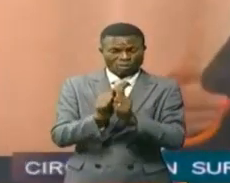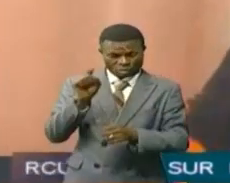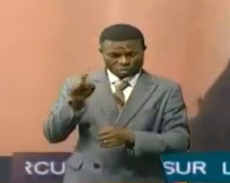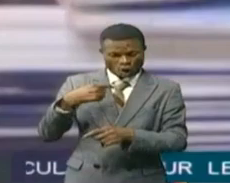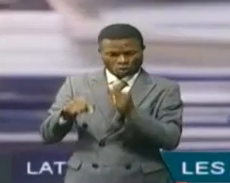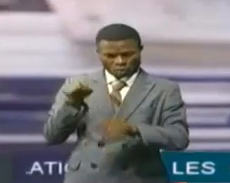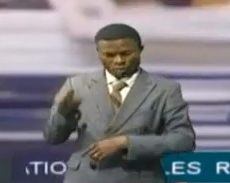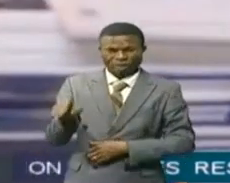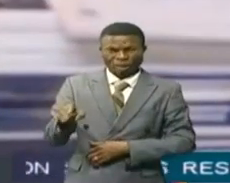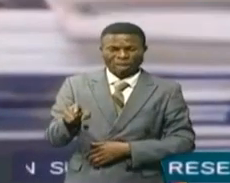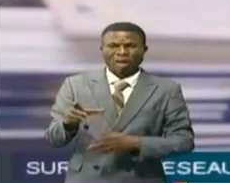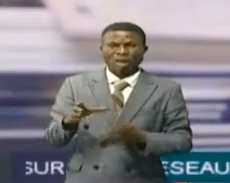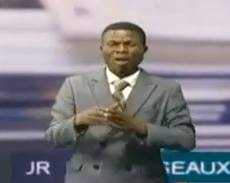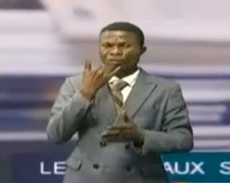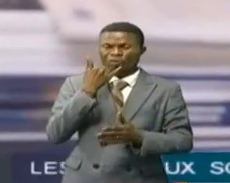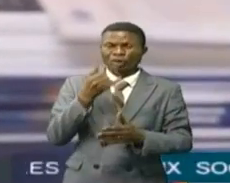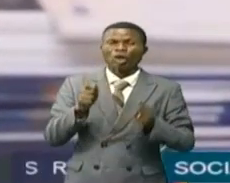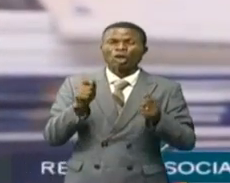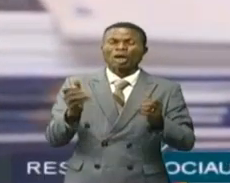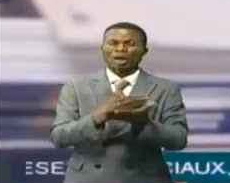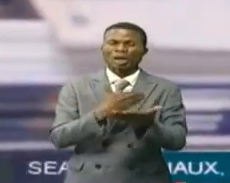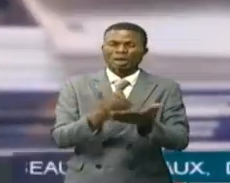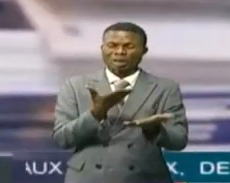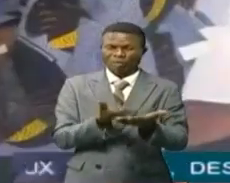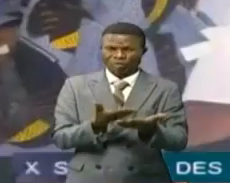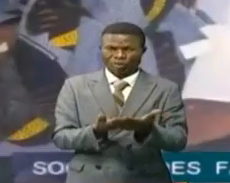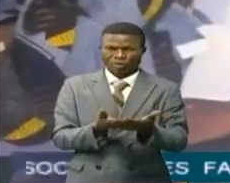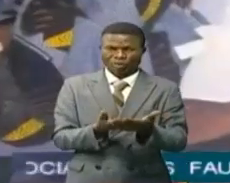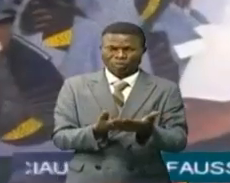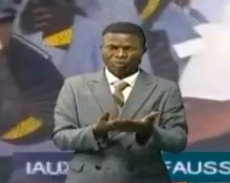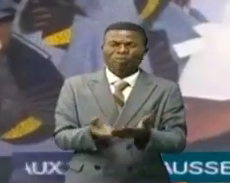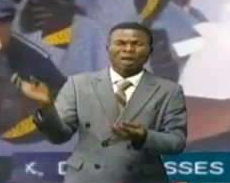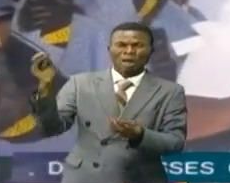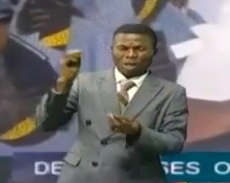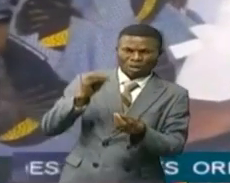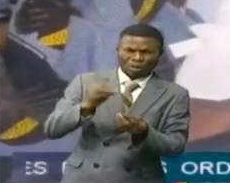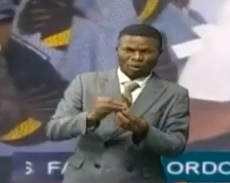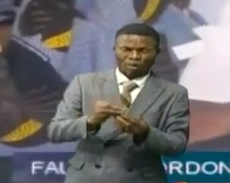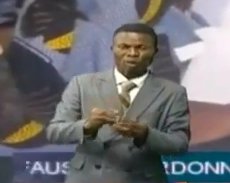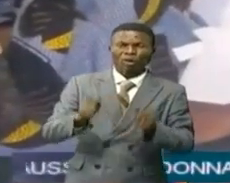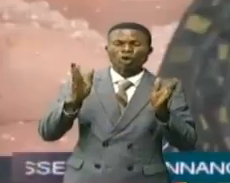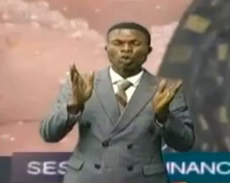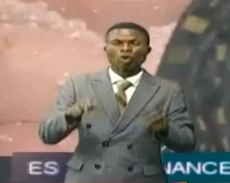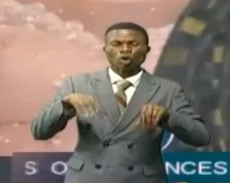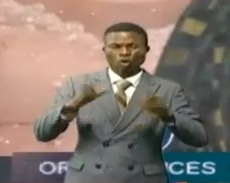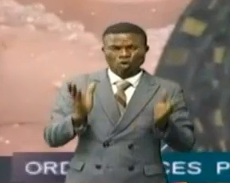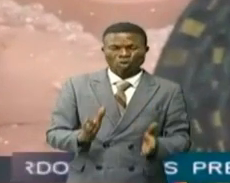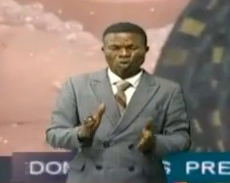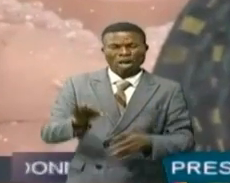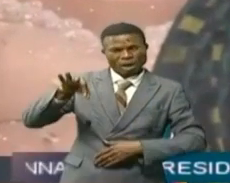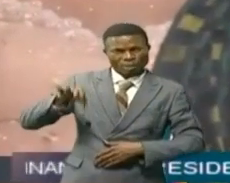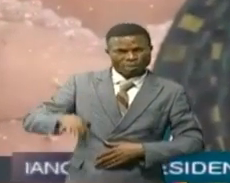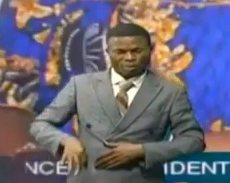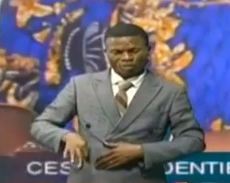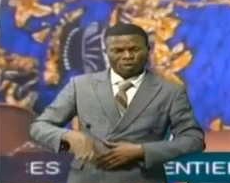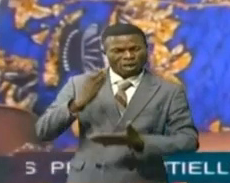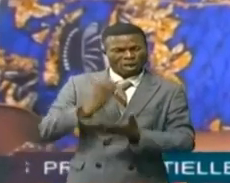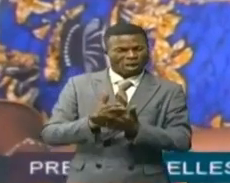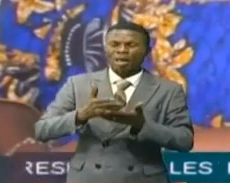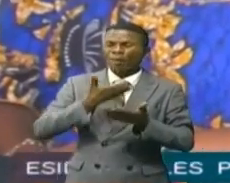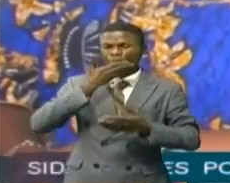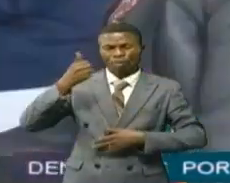ma solo. Ces magazines en quadrichromie vient enrichir les médias congolais et son intérêt indéniable et